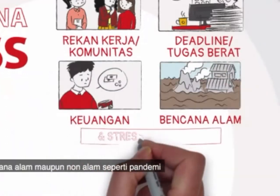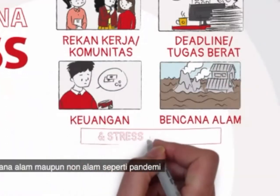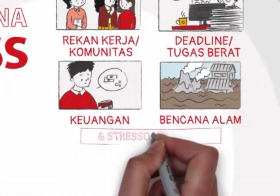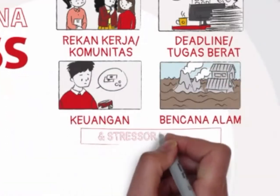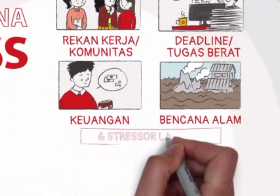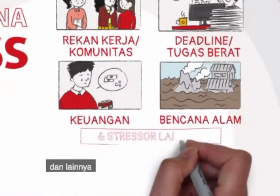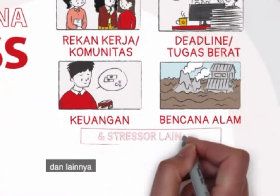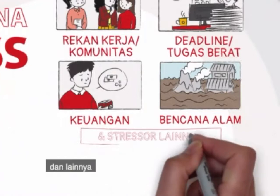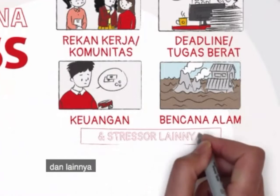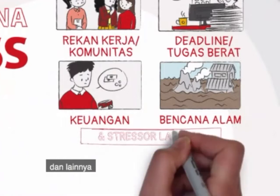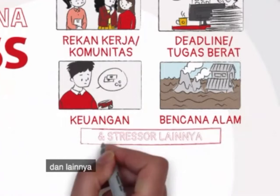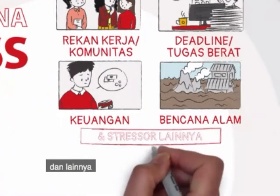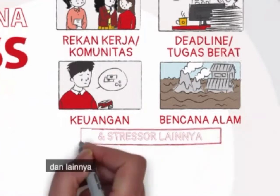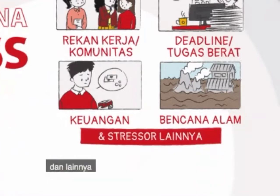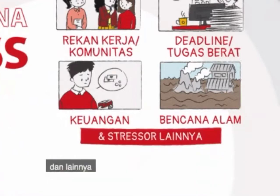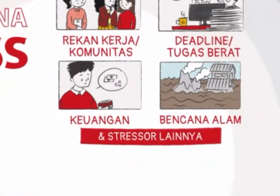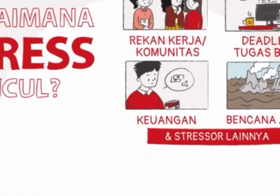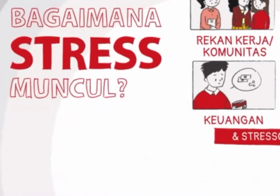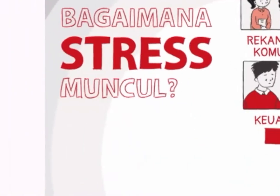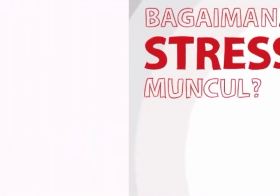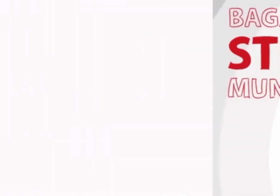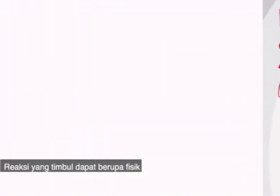seperti pandemi, dan lainnya.